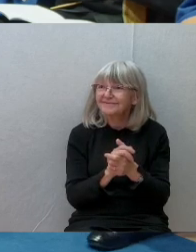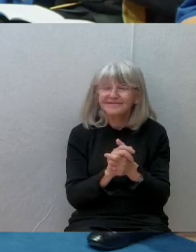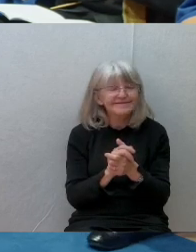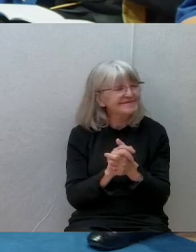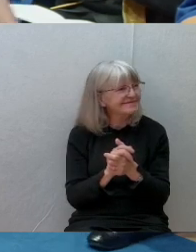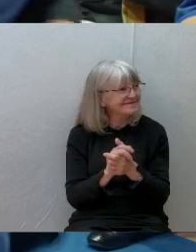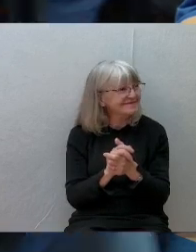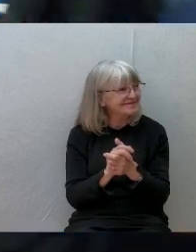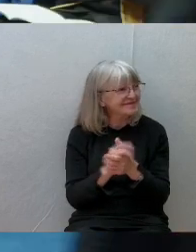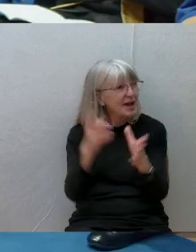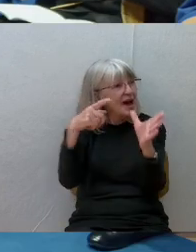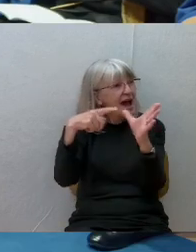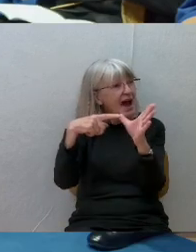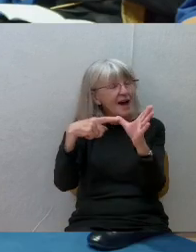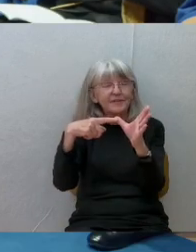Asra Irshad.